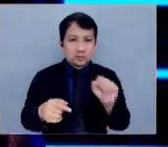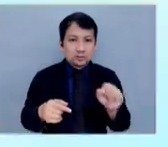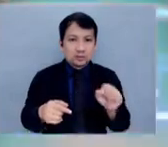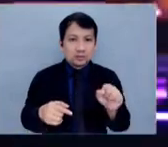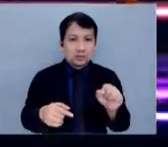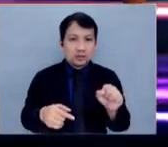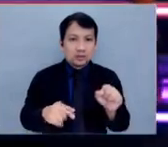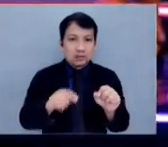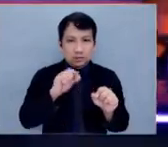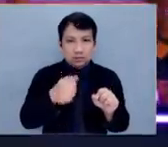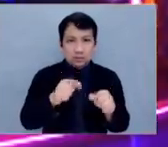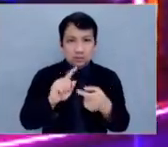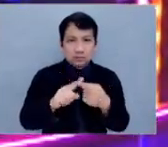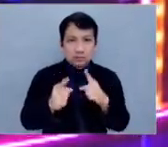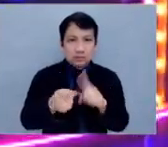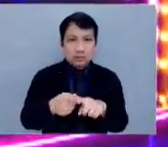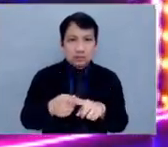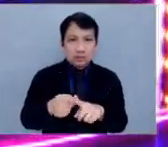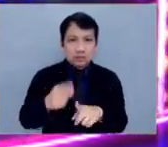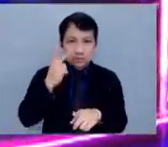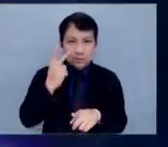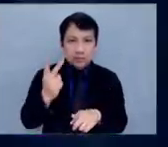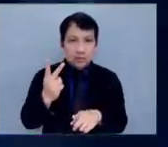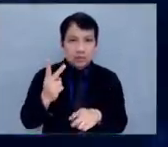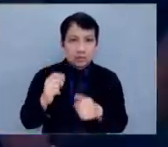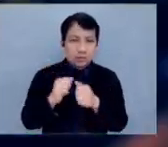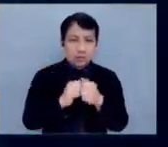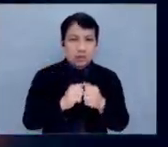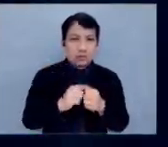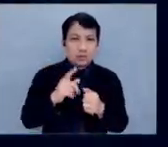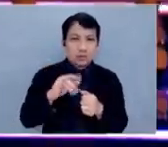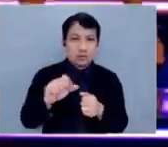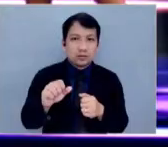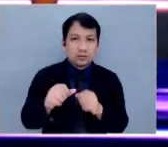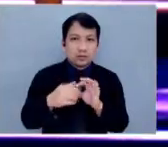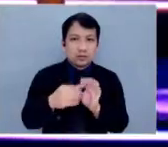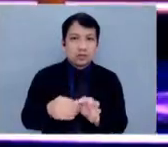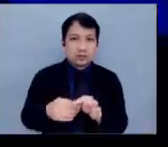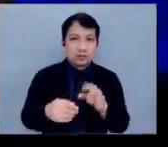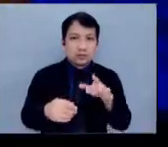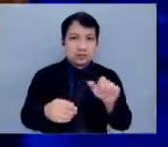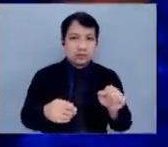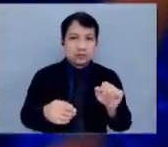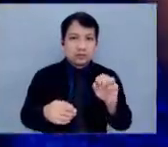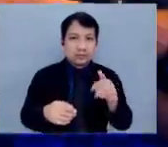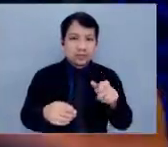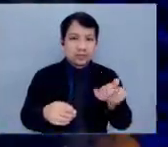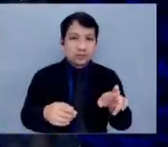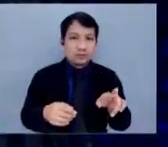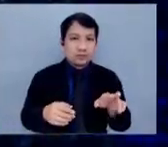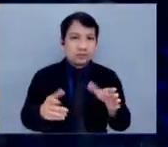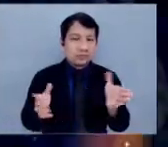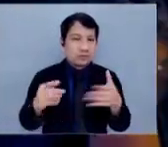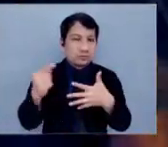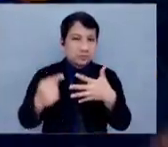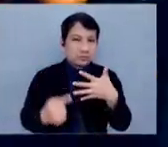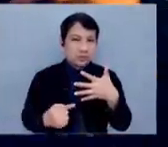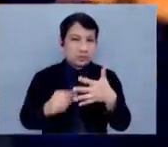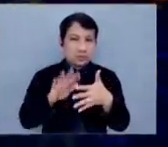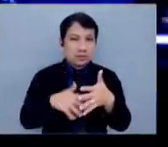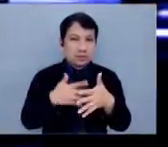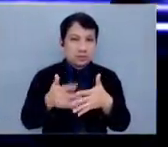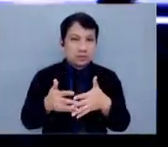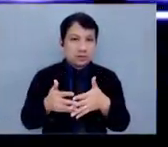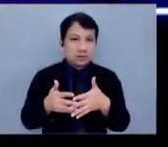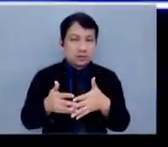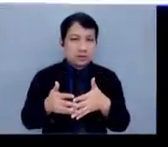Friends. Makakasama niya roon ang kapwa niya Tony winner na si Bernadette Peters. Wala pa namang detalye sa schedule ng run ng